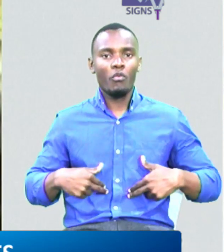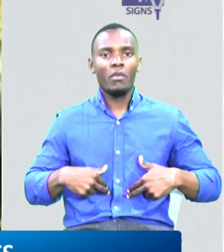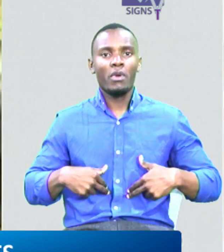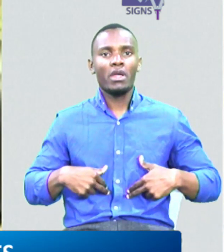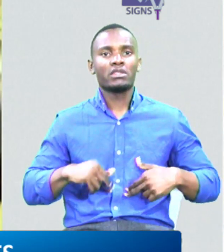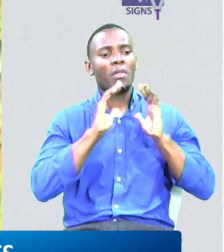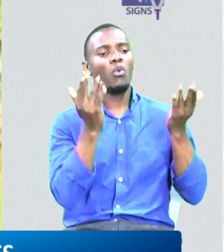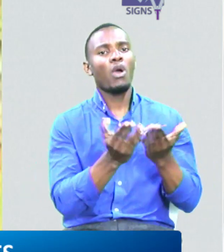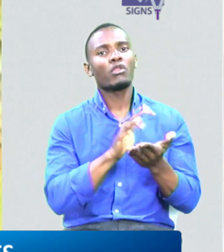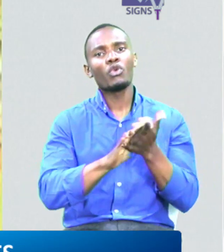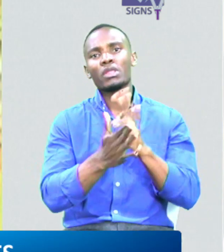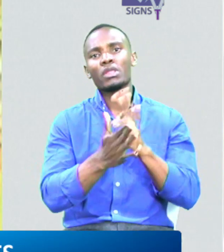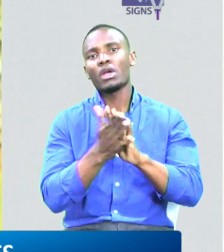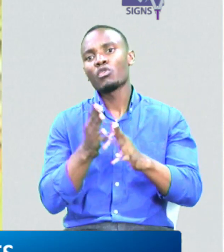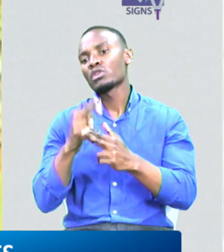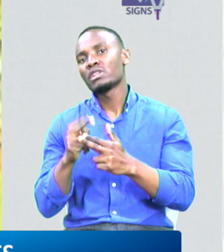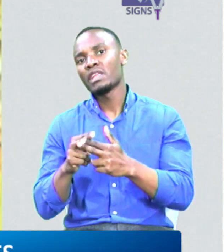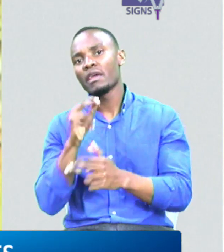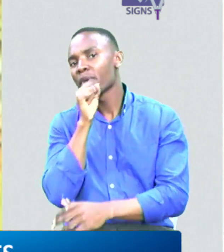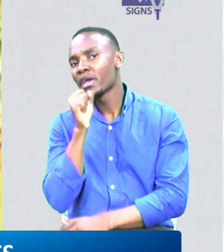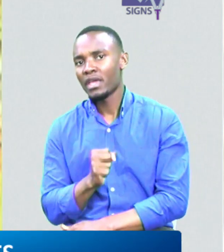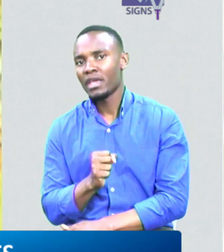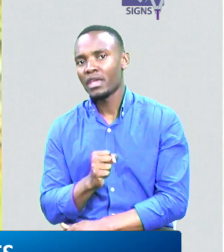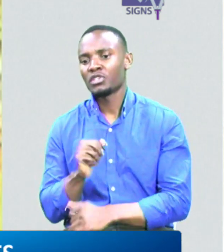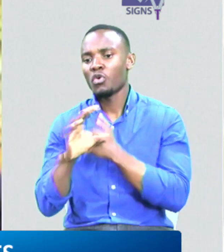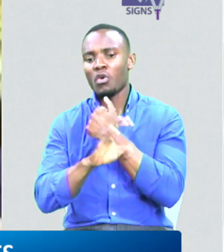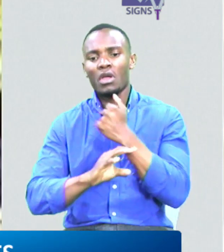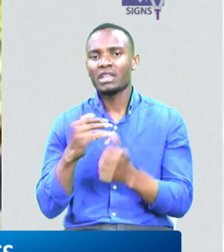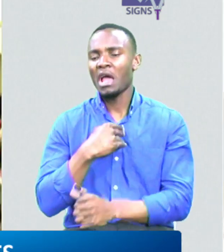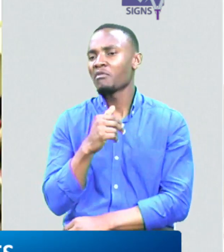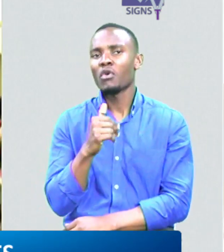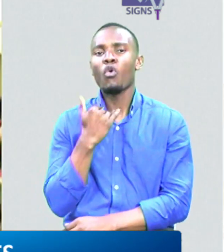hapa nikapata watu wanapanga laini.